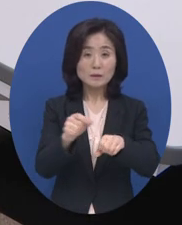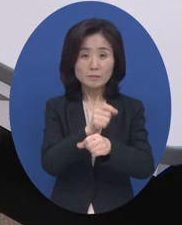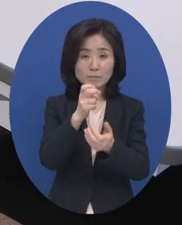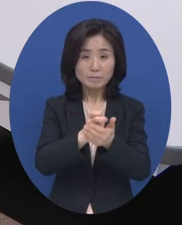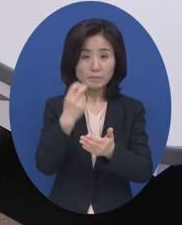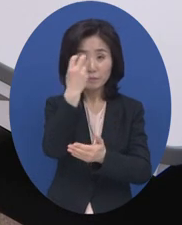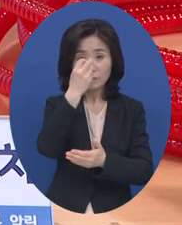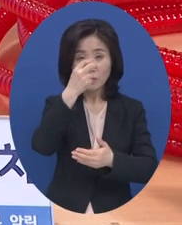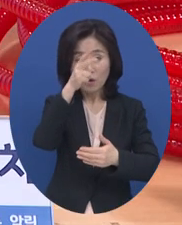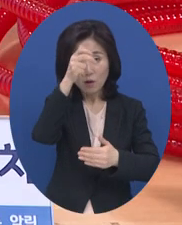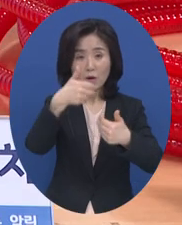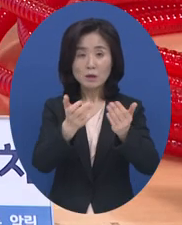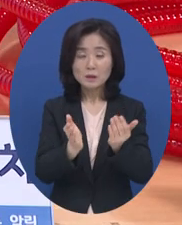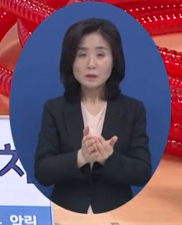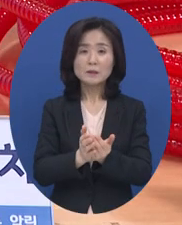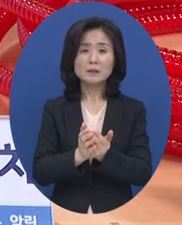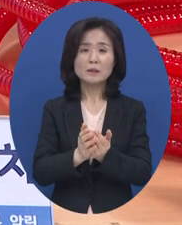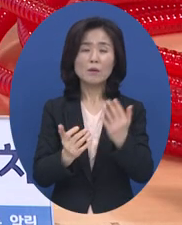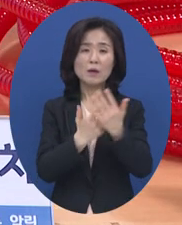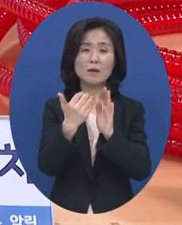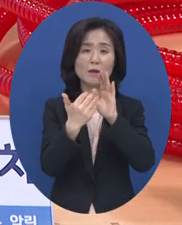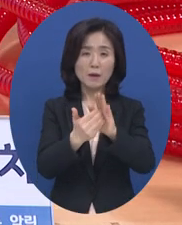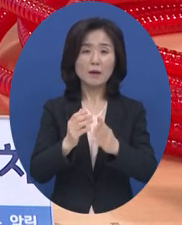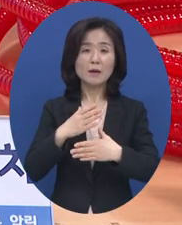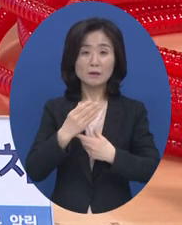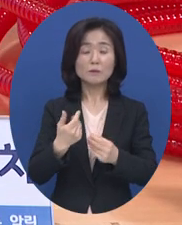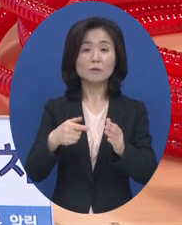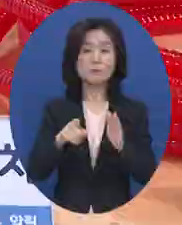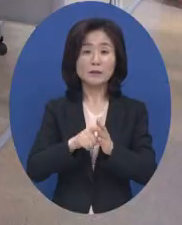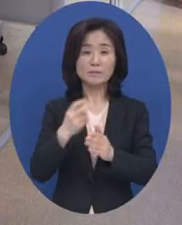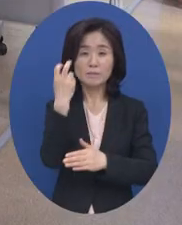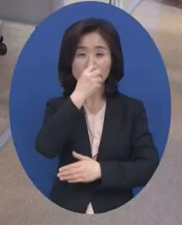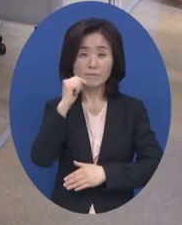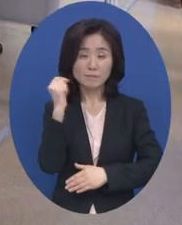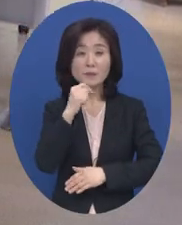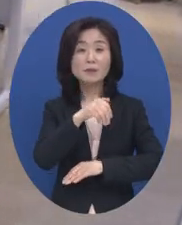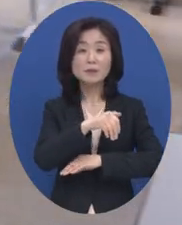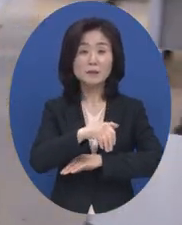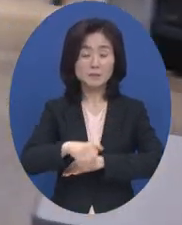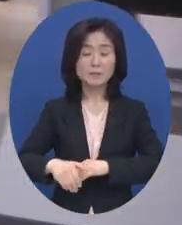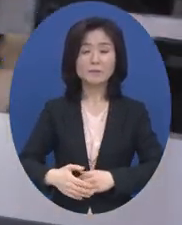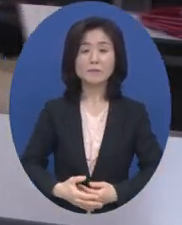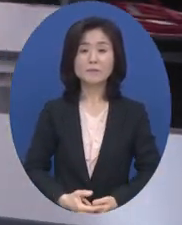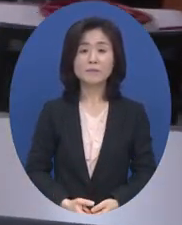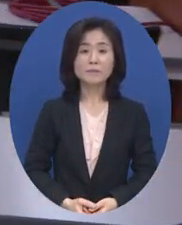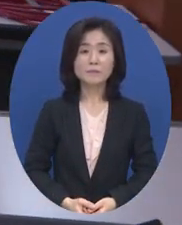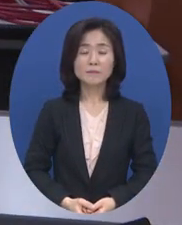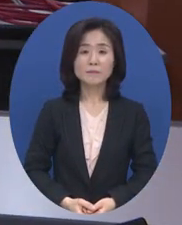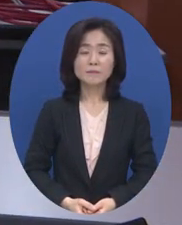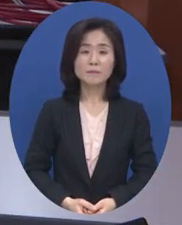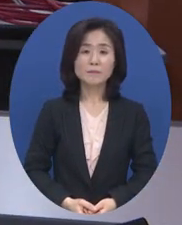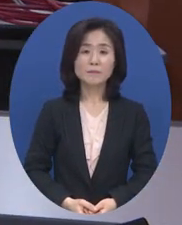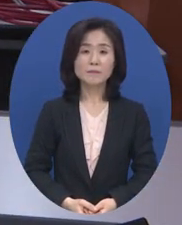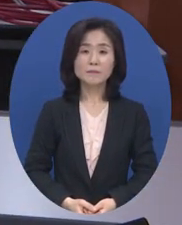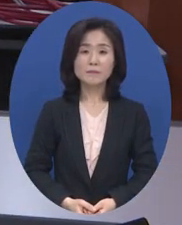화재 예방과 도민의 안전을 위해 수사를 강화할 계획입니다. 경기지TV 김수현입니다.